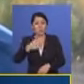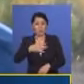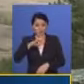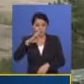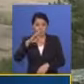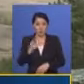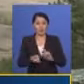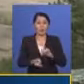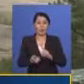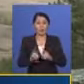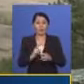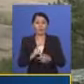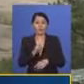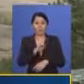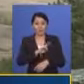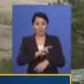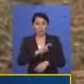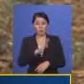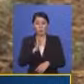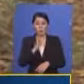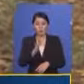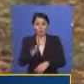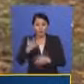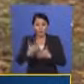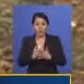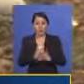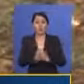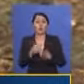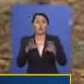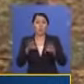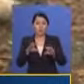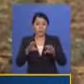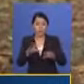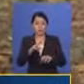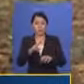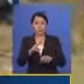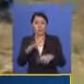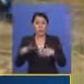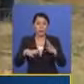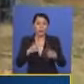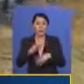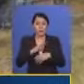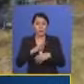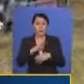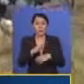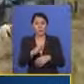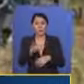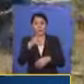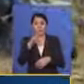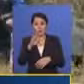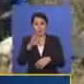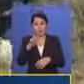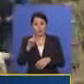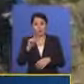түзетіп, сол бойынша жұмыс істейміз. Құтқарушы иттер Луна мен Умкада бұнда өз жаттығуларын өткізеді. Олармен кинолог Сергей